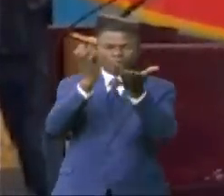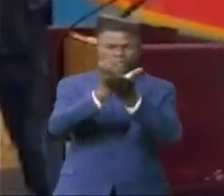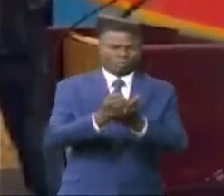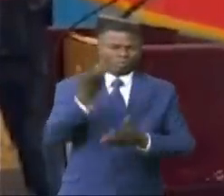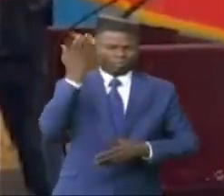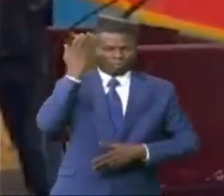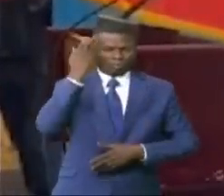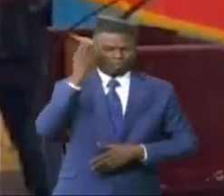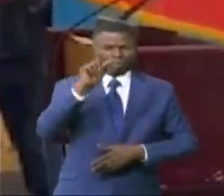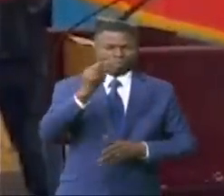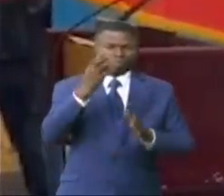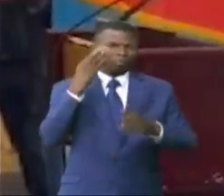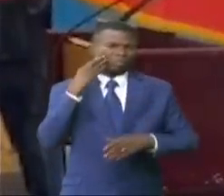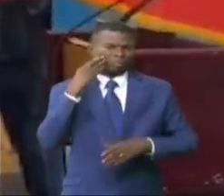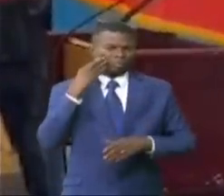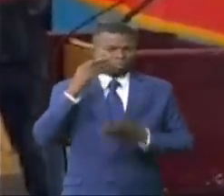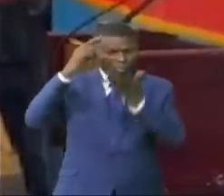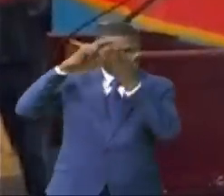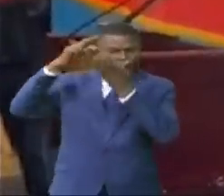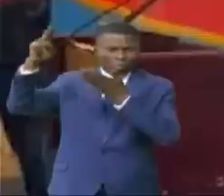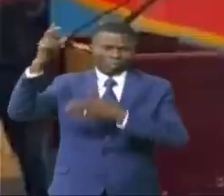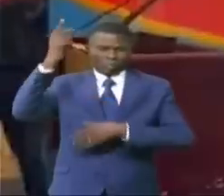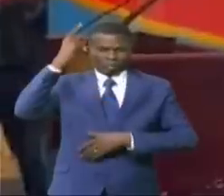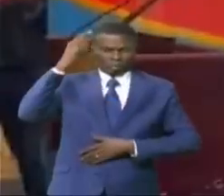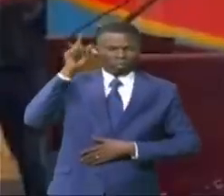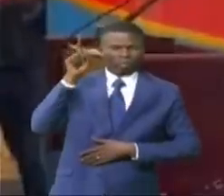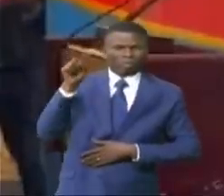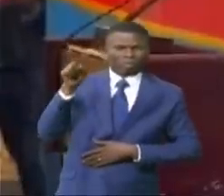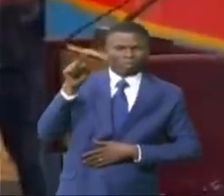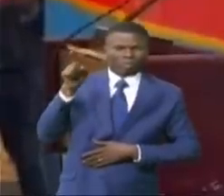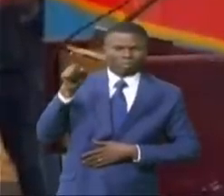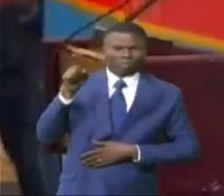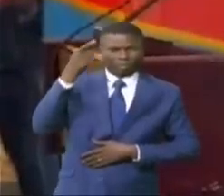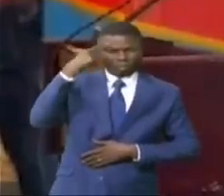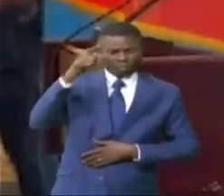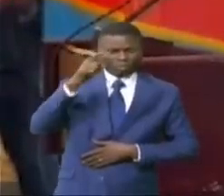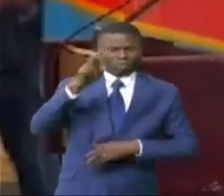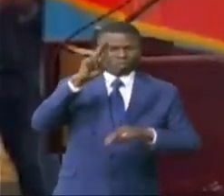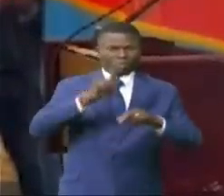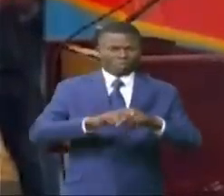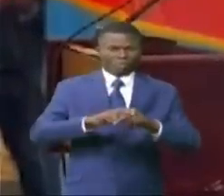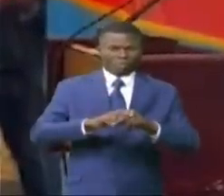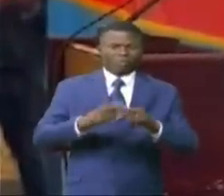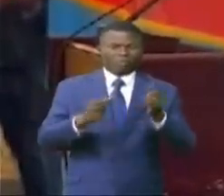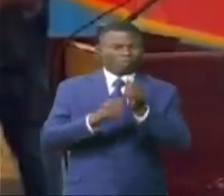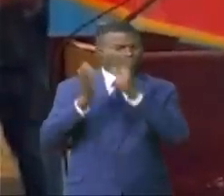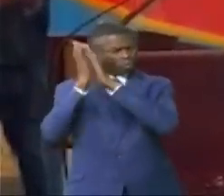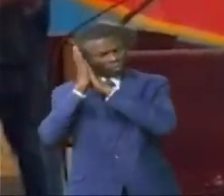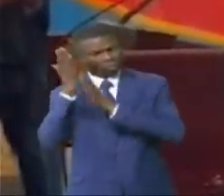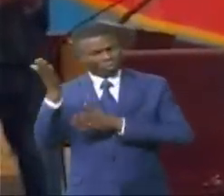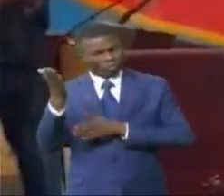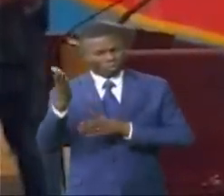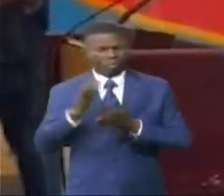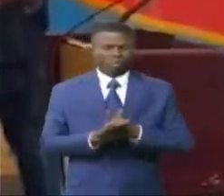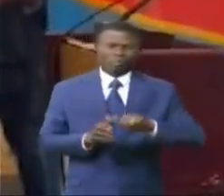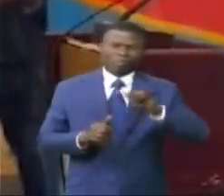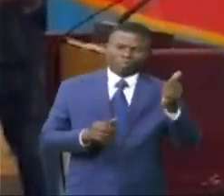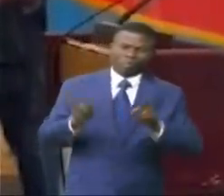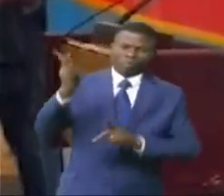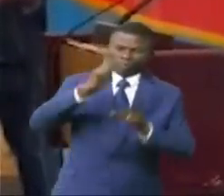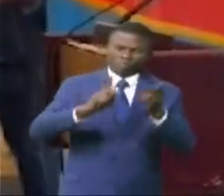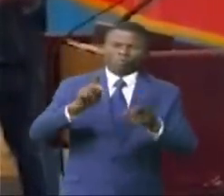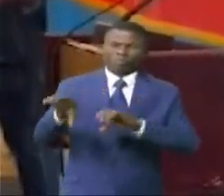Raphaël, ainsi qu'au campus de l'université de Kinshasa pour l'hébergement des participants et de certains